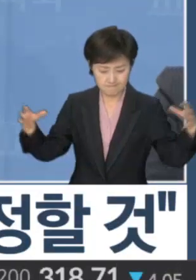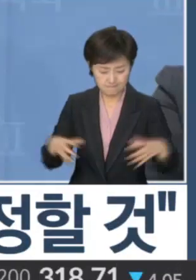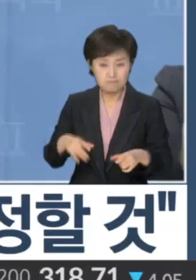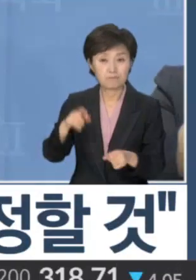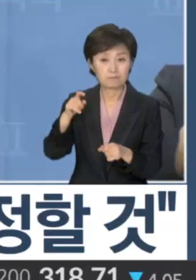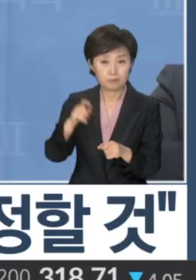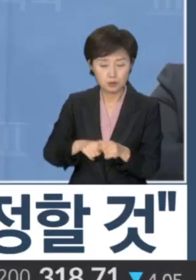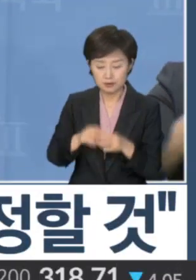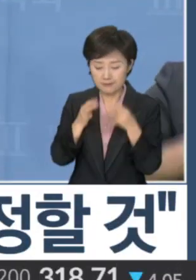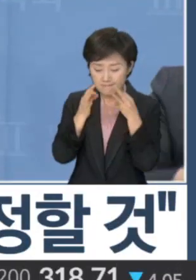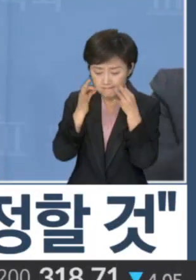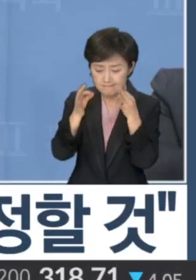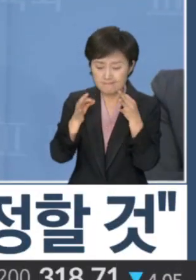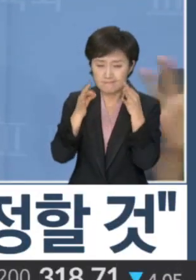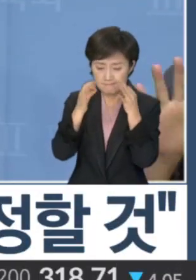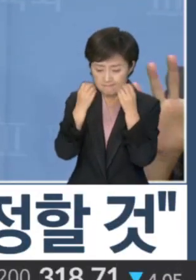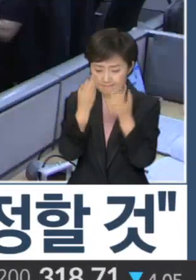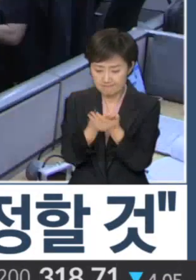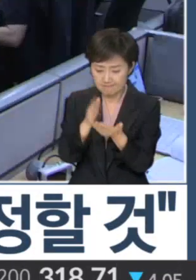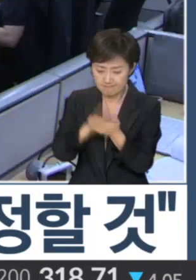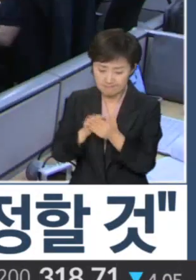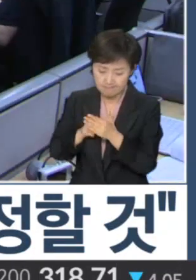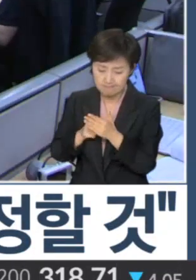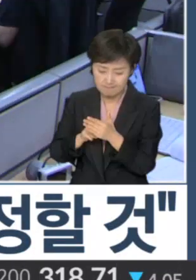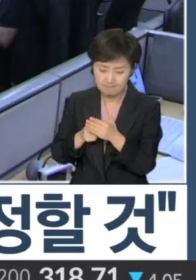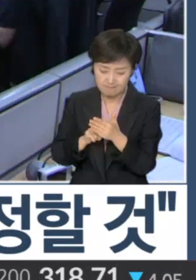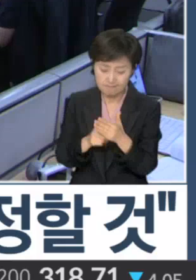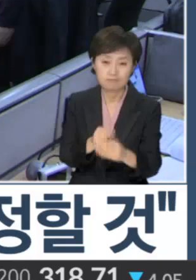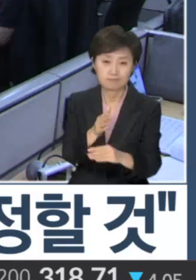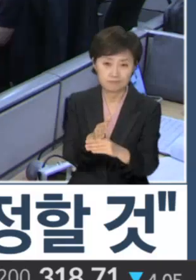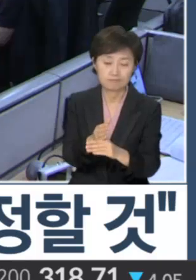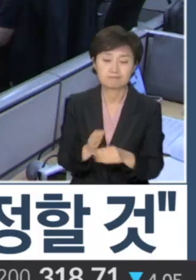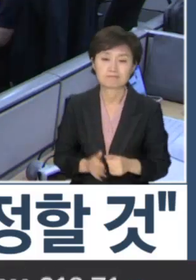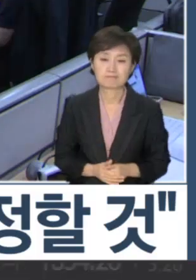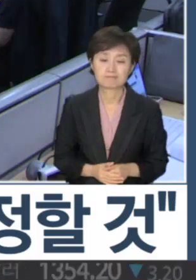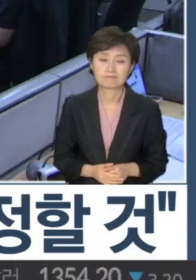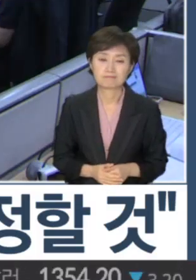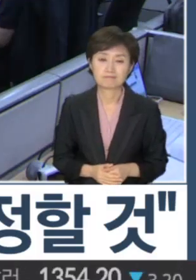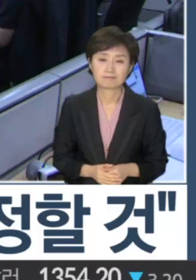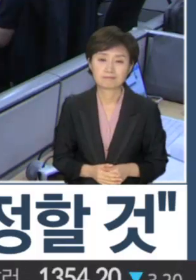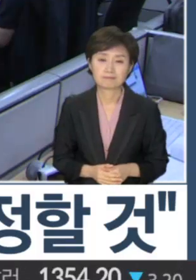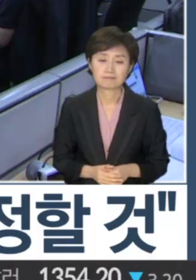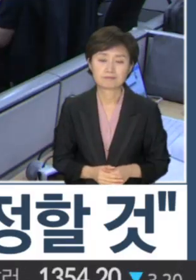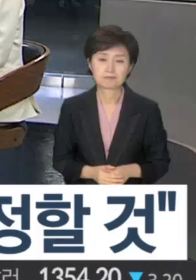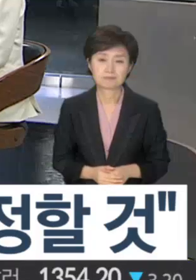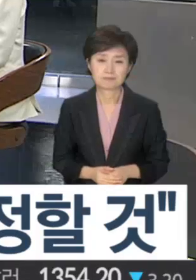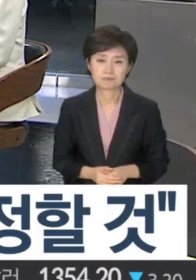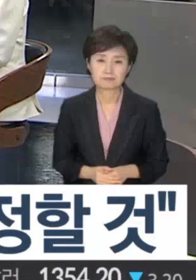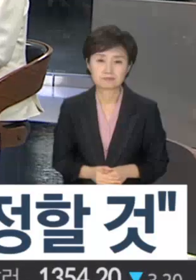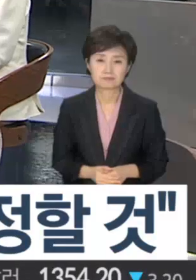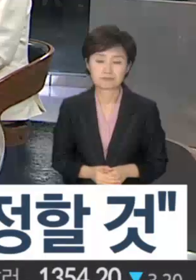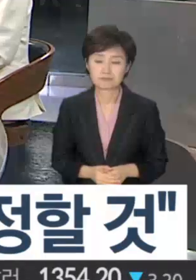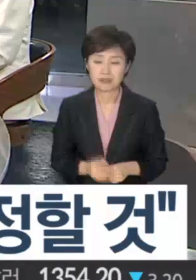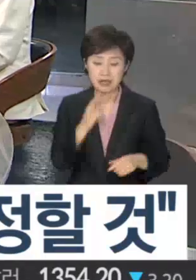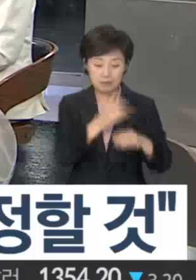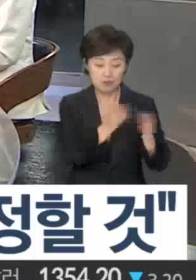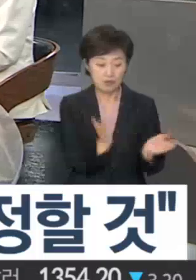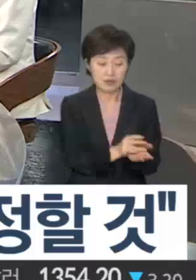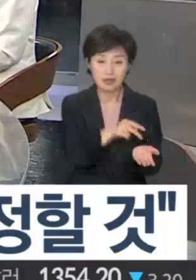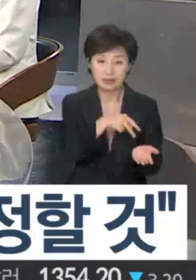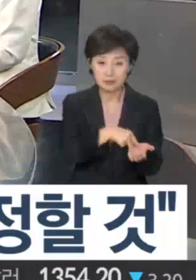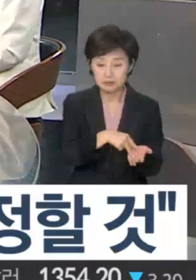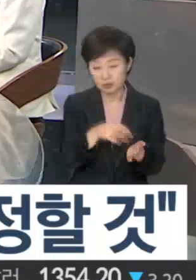위해서 지금 꾸준하게 변화와 쇄신을 통한 노력이 진행되고 있다고 말씀드립니다. 알겠습니다. 물론 상대당입니다만 마찬가지